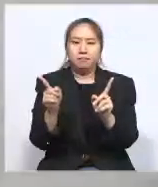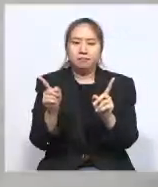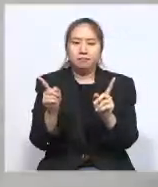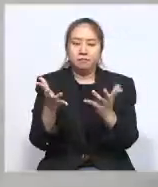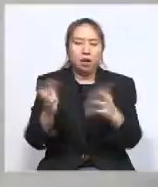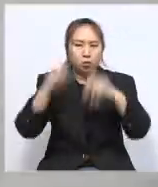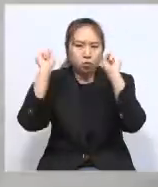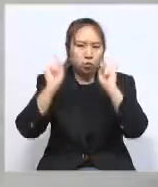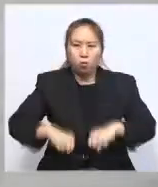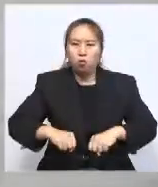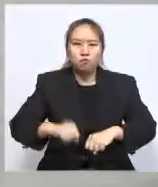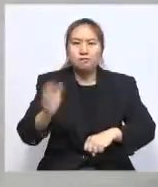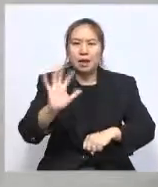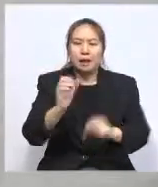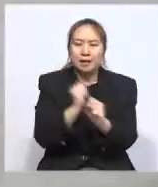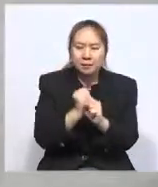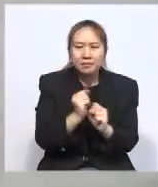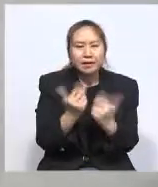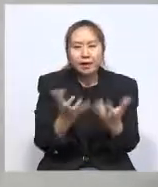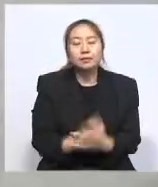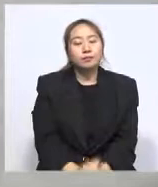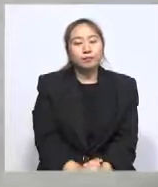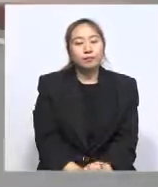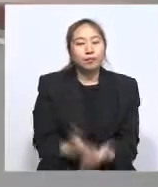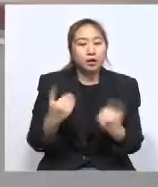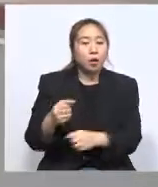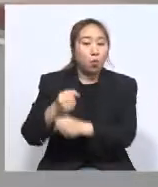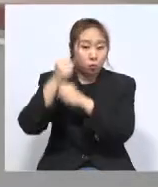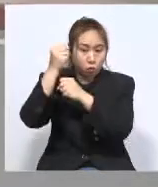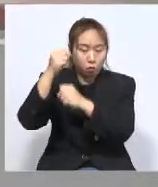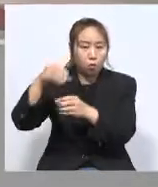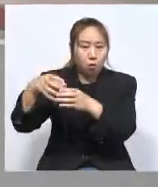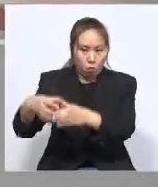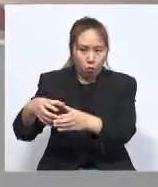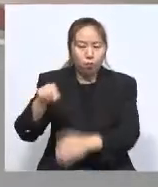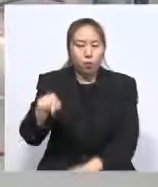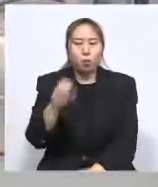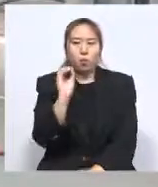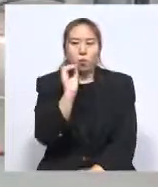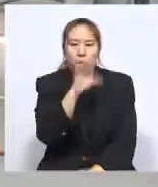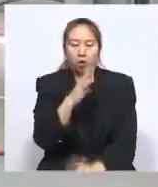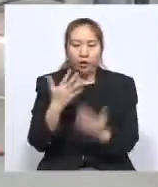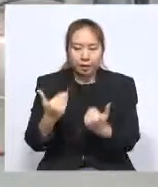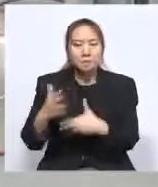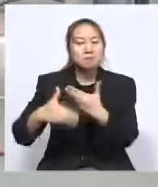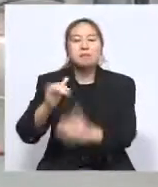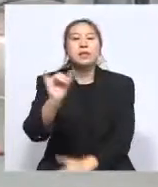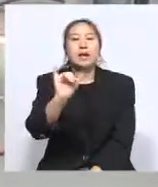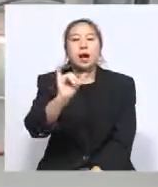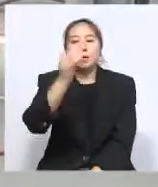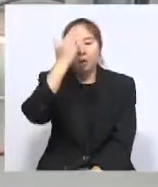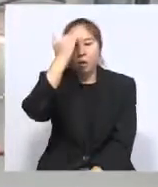ข้อตกลงกันได้ว่าจะดำเนินการต่อไปแต่ว่าทั้งกลุ่มผู้ชุมนุมก็ยืนยันนะครับว่าจะยังไม่เดินหน้าต่อไปเพราะว่าต